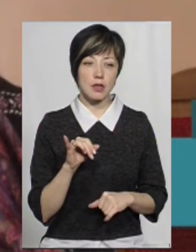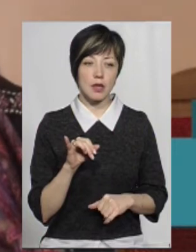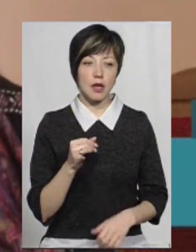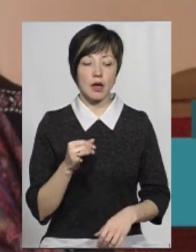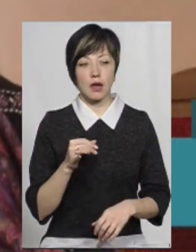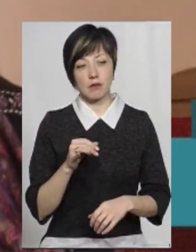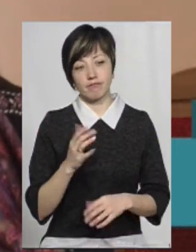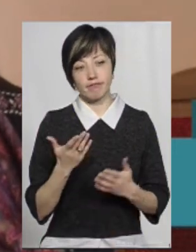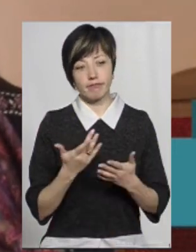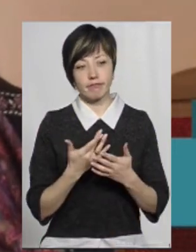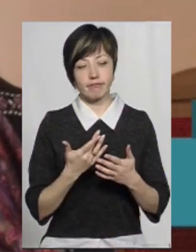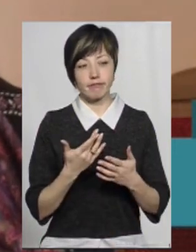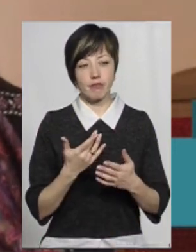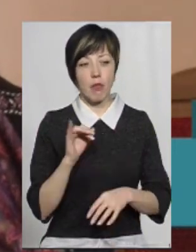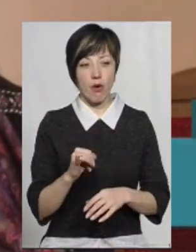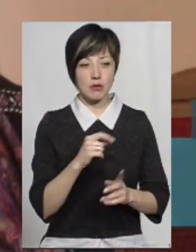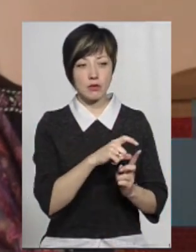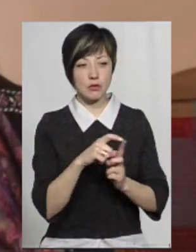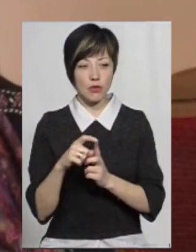жаргонізми, вони якраз